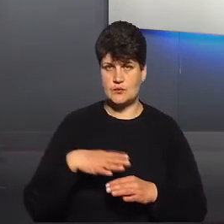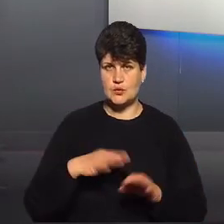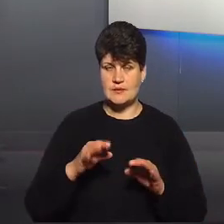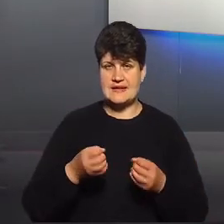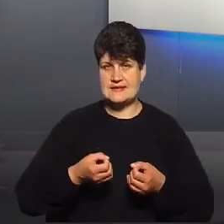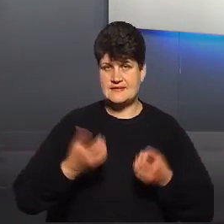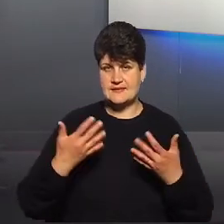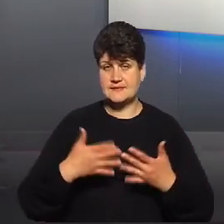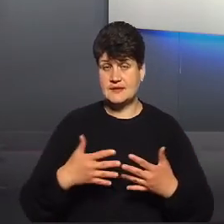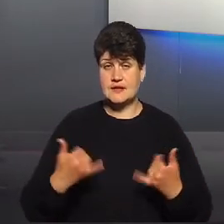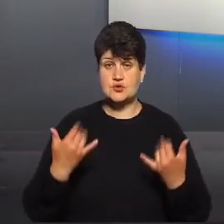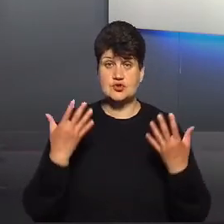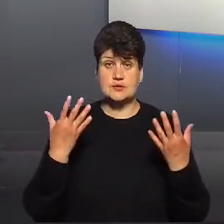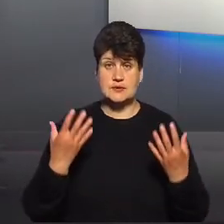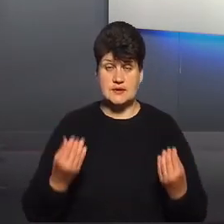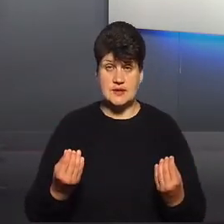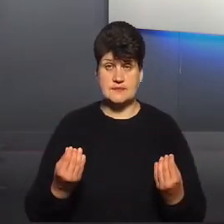інше. На даний час